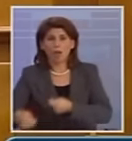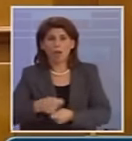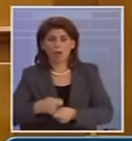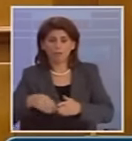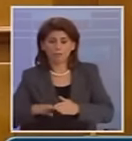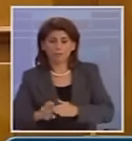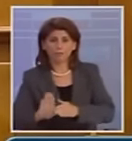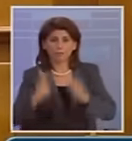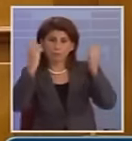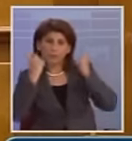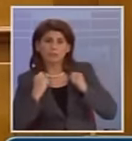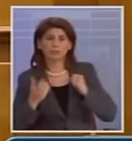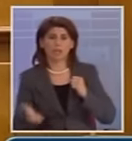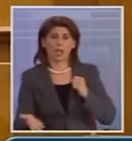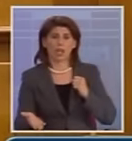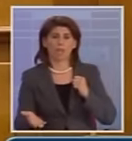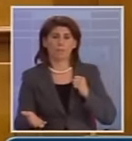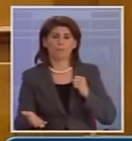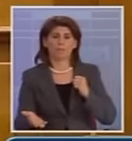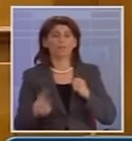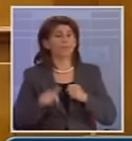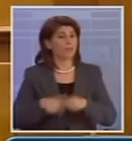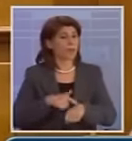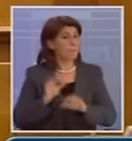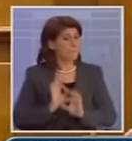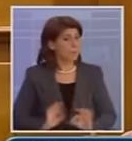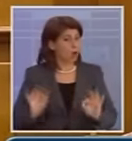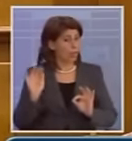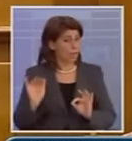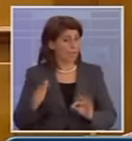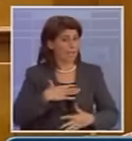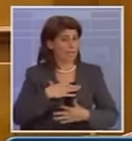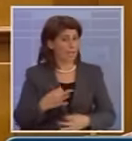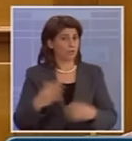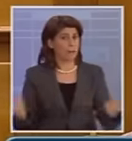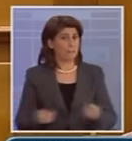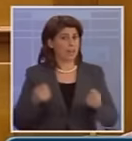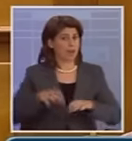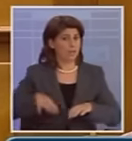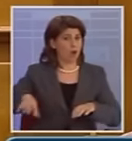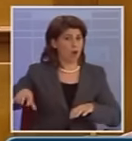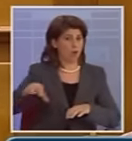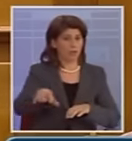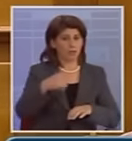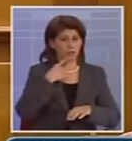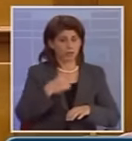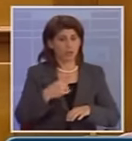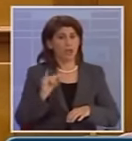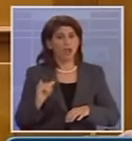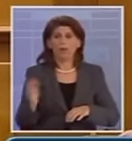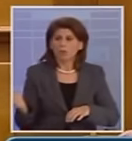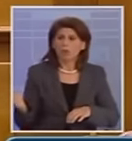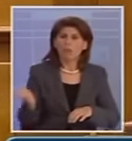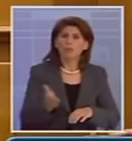ανάκαμψη. Ήδη σας προειδοποίησαν δημόσια οι εκπρόσωποι των παραγωγικών φορέων, ακόμα και εκείνοι οι